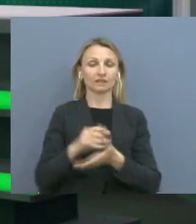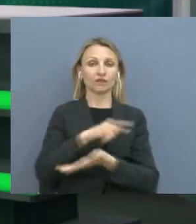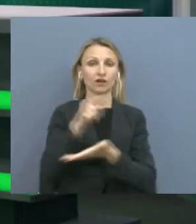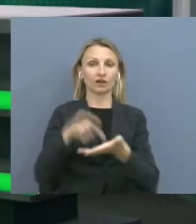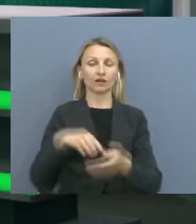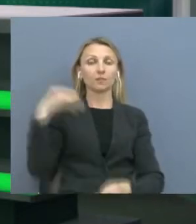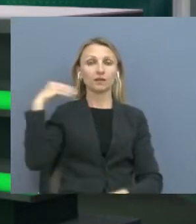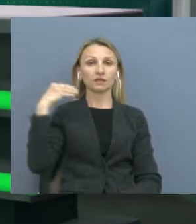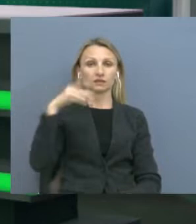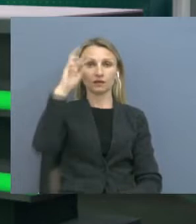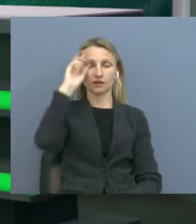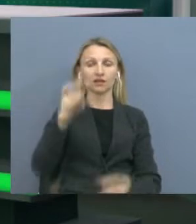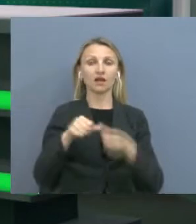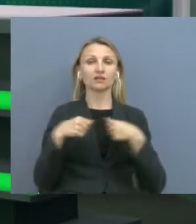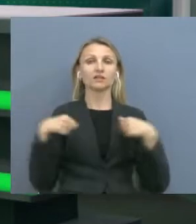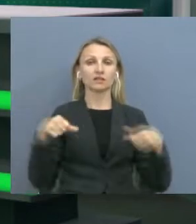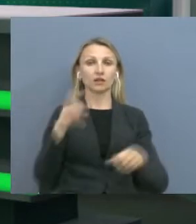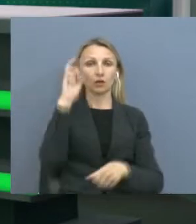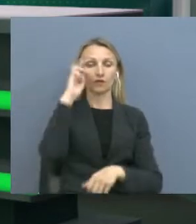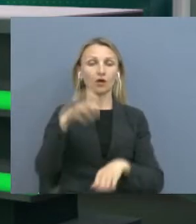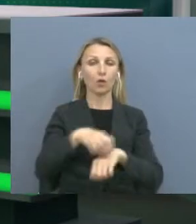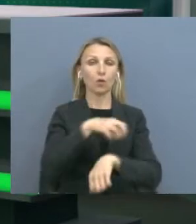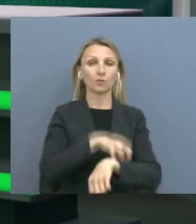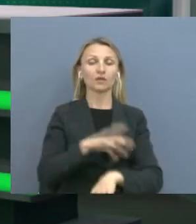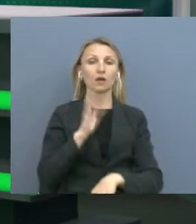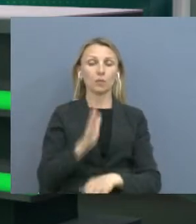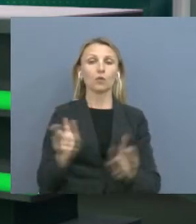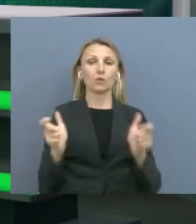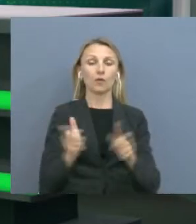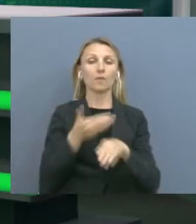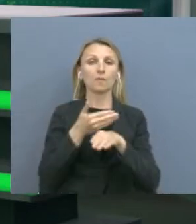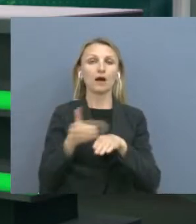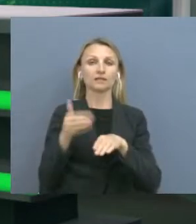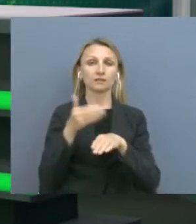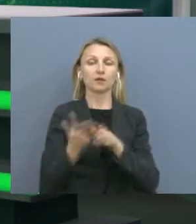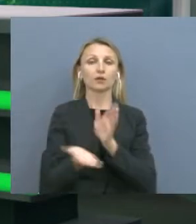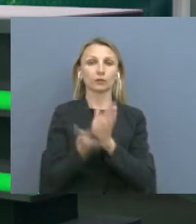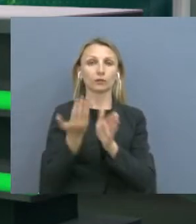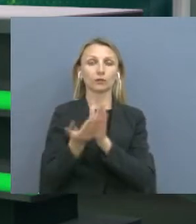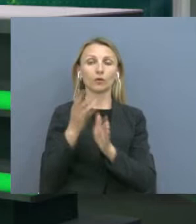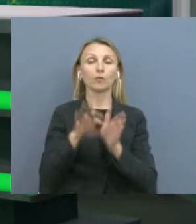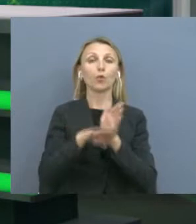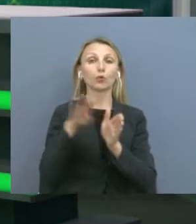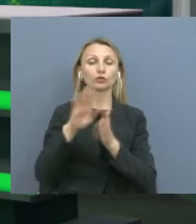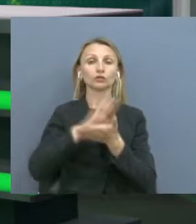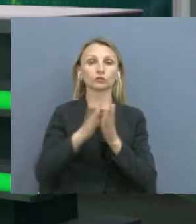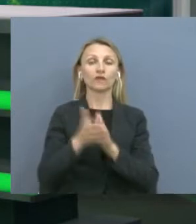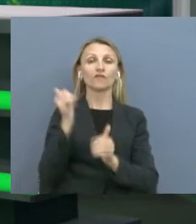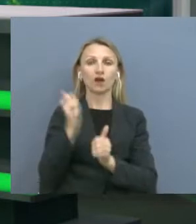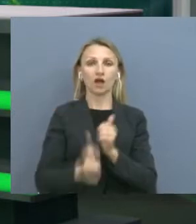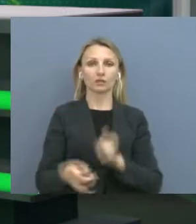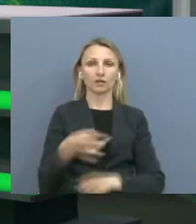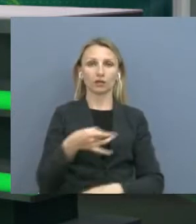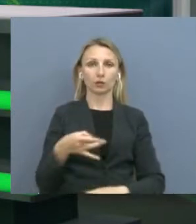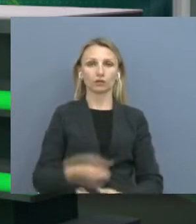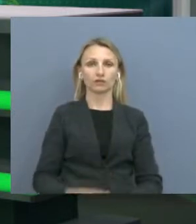на заседании Госкомиссии отметил, что ограничения будут постепенно сниматься по мере улучшения ситуации в каждом регионе.